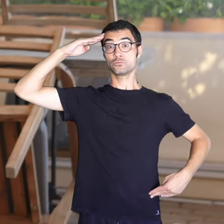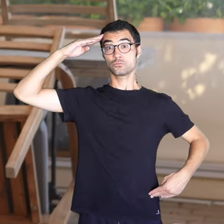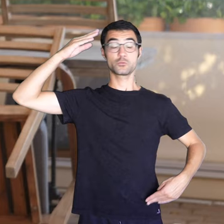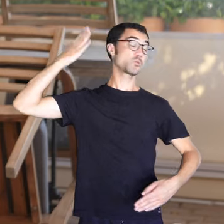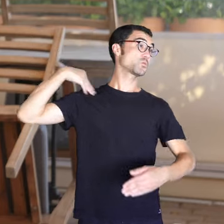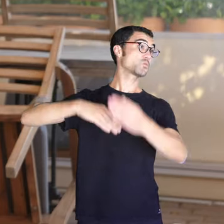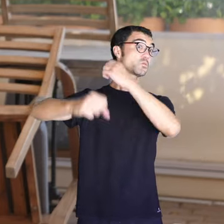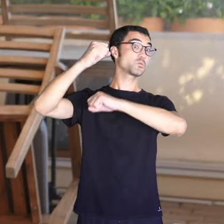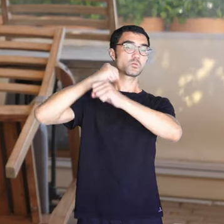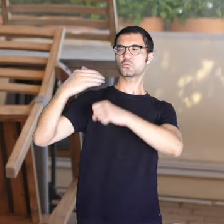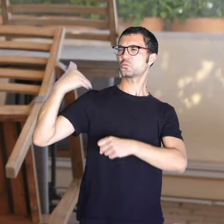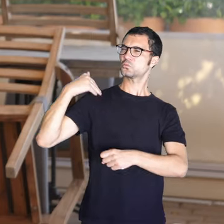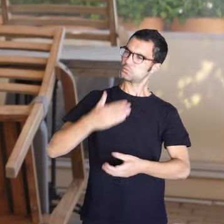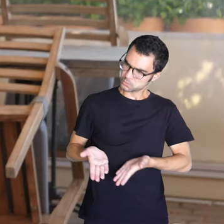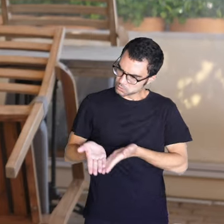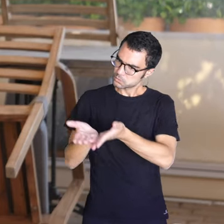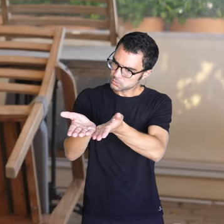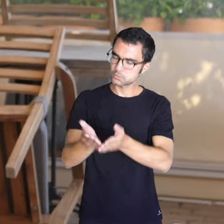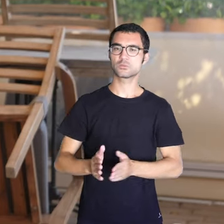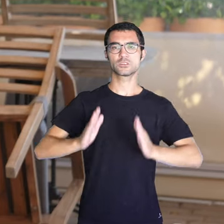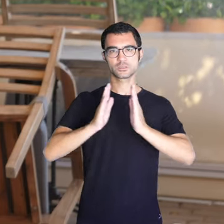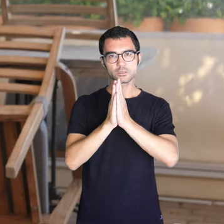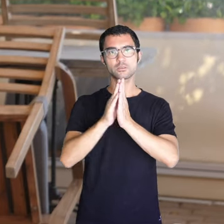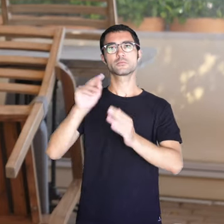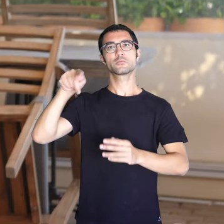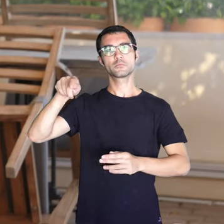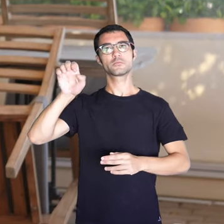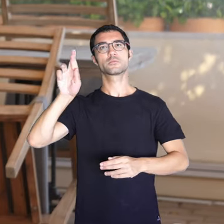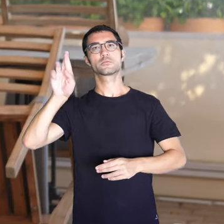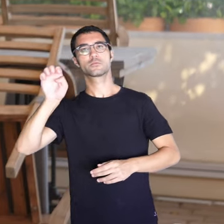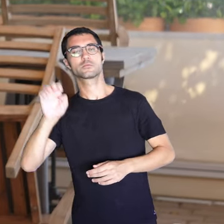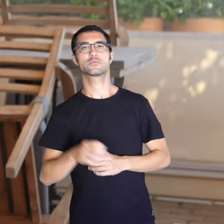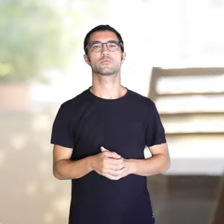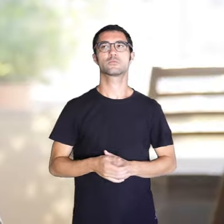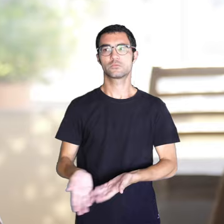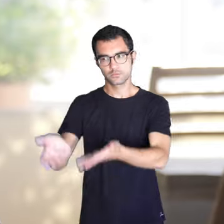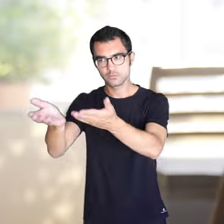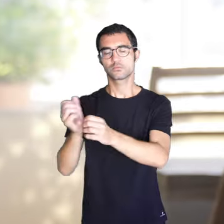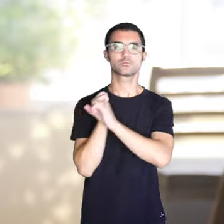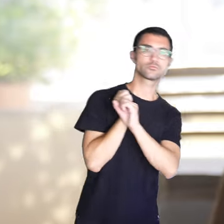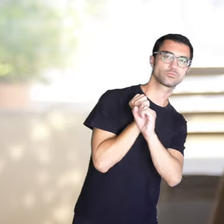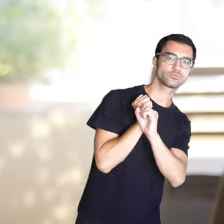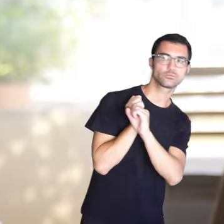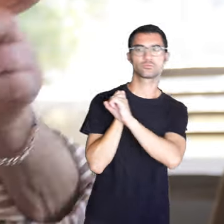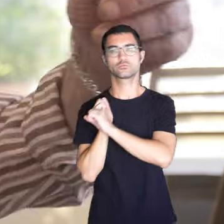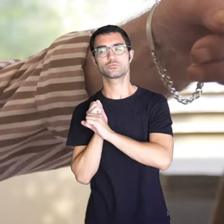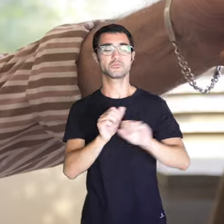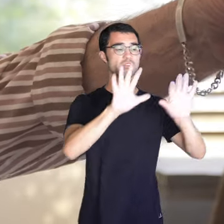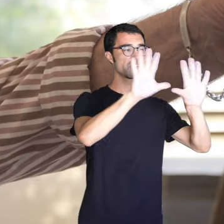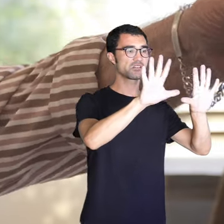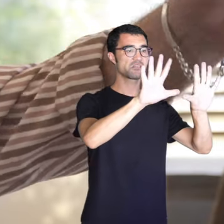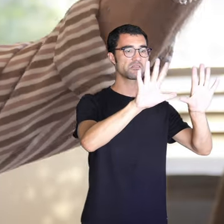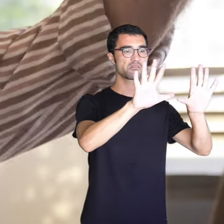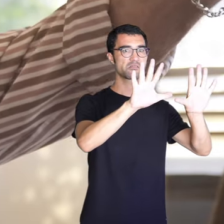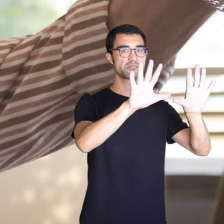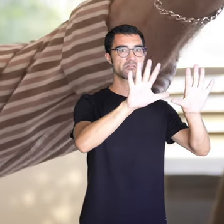van fer una feina, una professor, i entre eren de més 9 o 10 mariners, i m'ho carregàrem un bau de